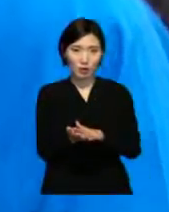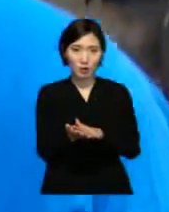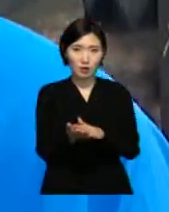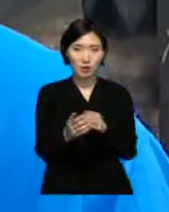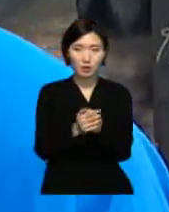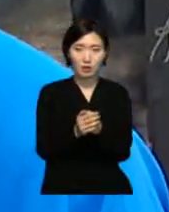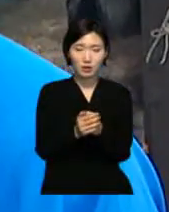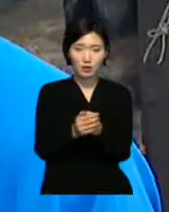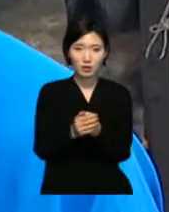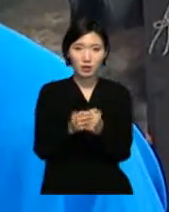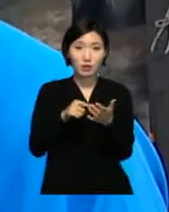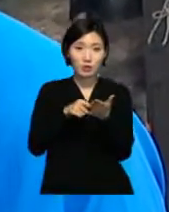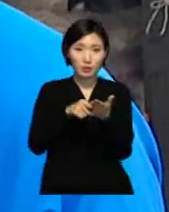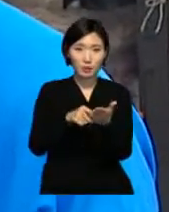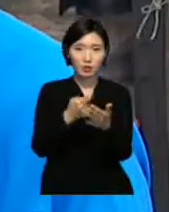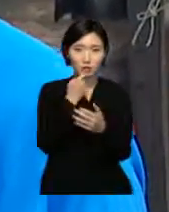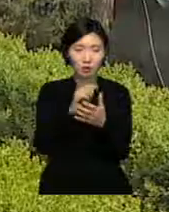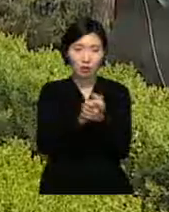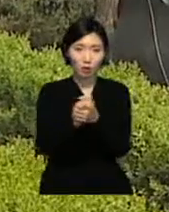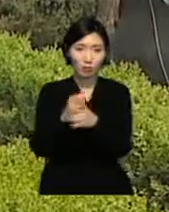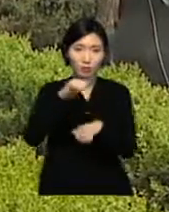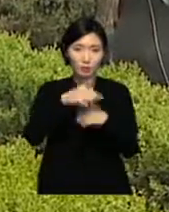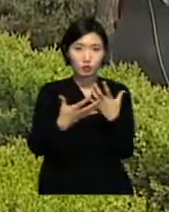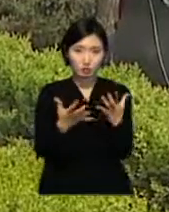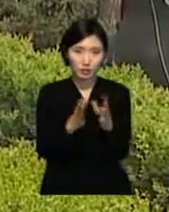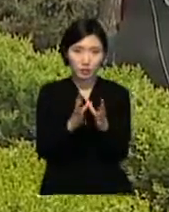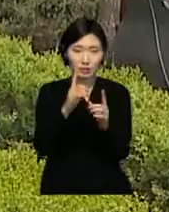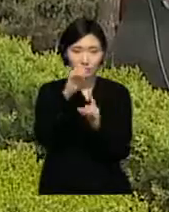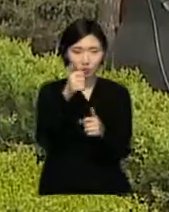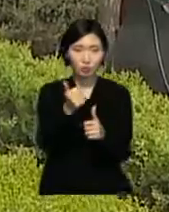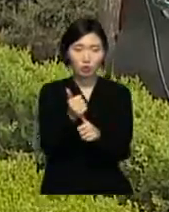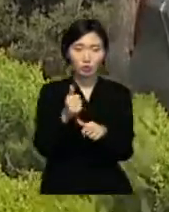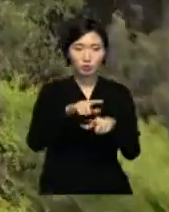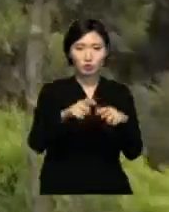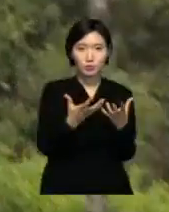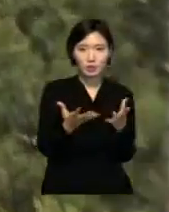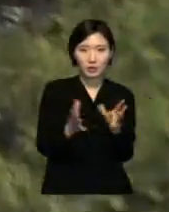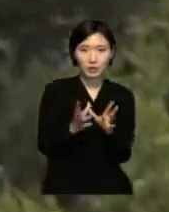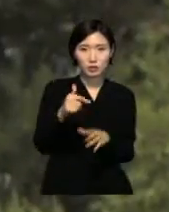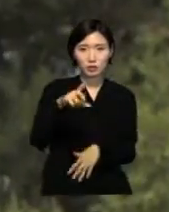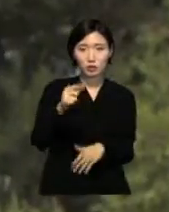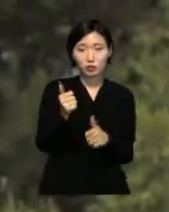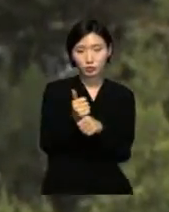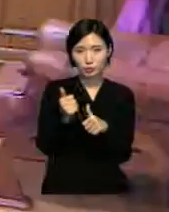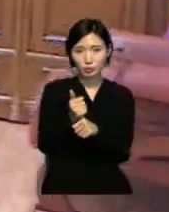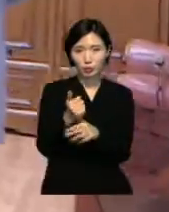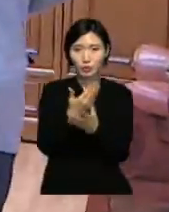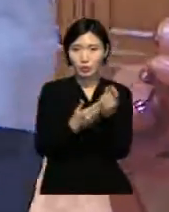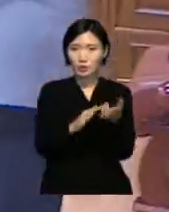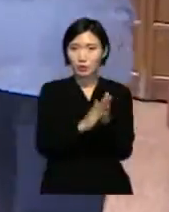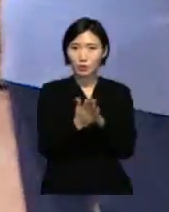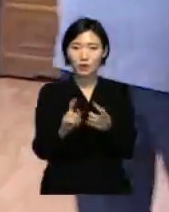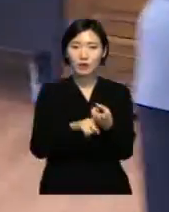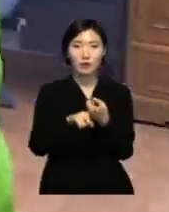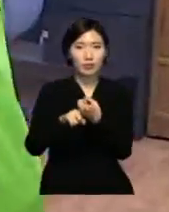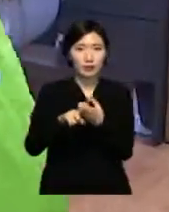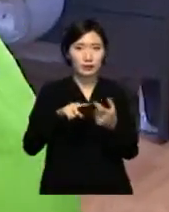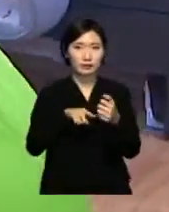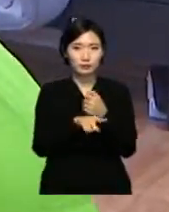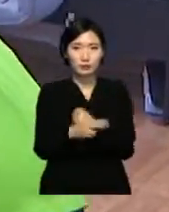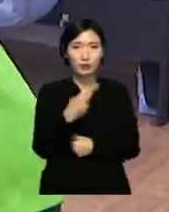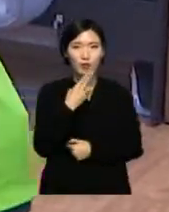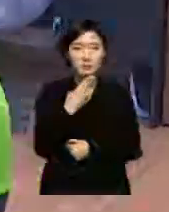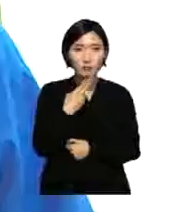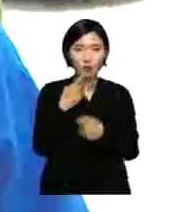카드를 내민 쪽은 더불어민주당 이훈 후보. 하지만 국민의당 정두환 후보는 단일화나 연대할 뜻이 없음을